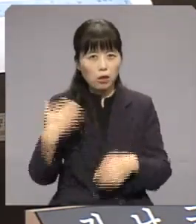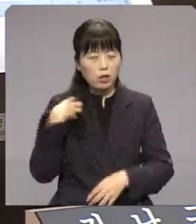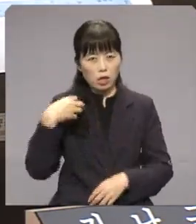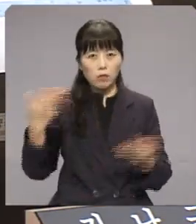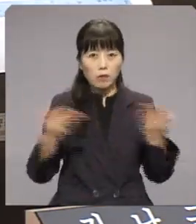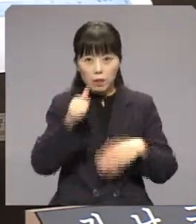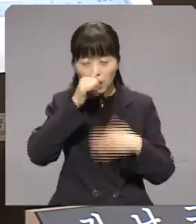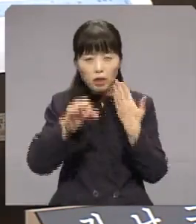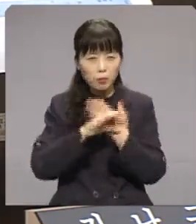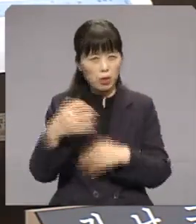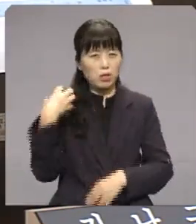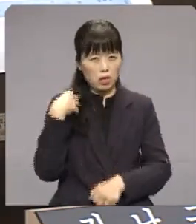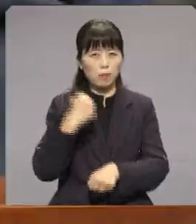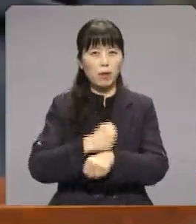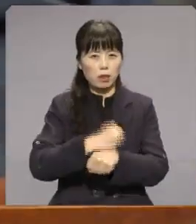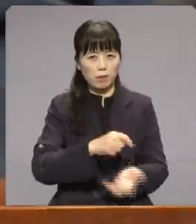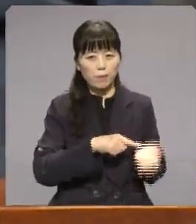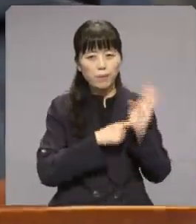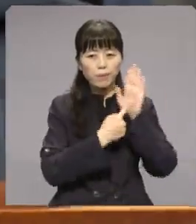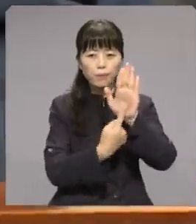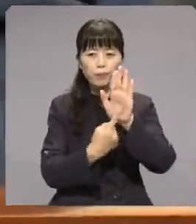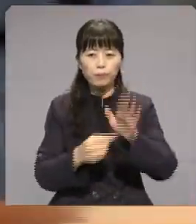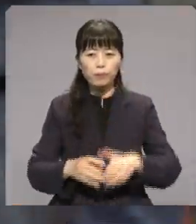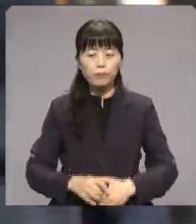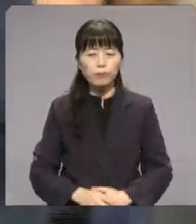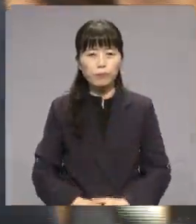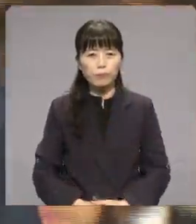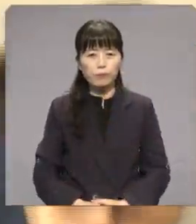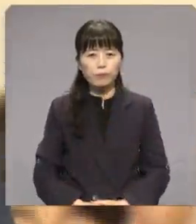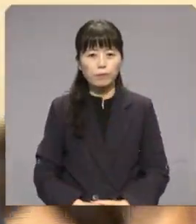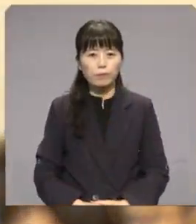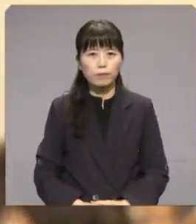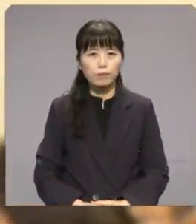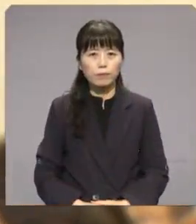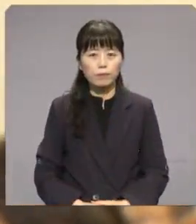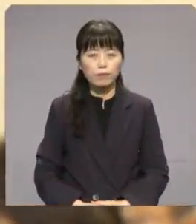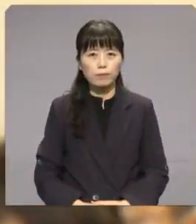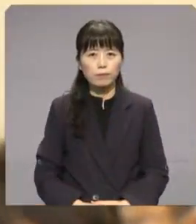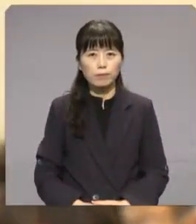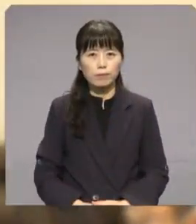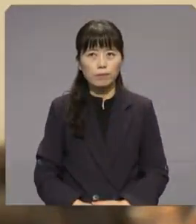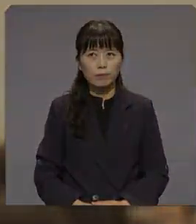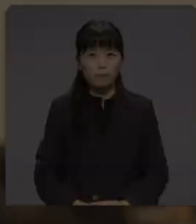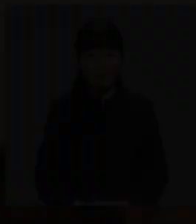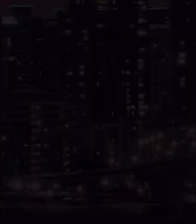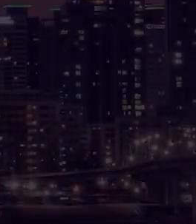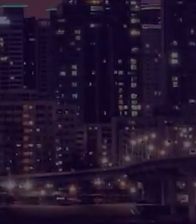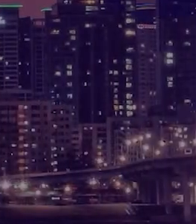책임질 일이 있으면 책임지겠다고 밝혔습니다. OBS 뉴스 유승열입니다.